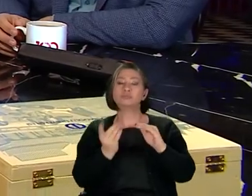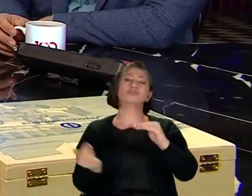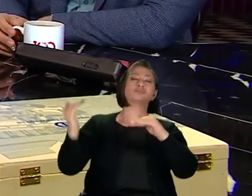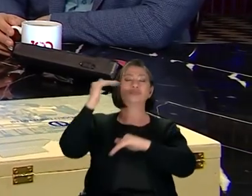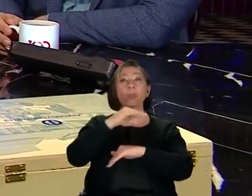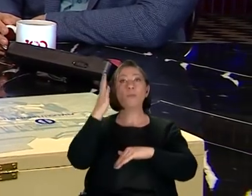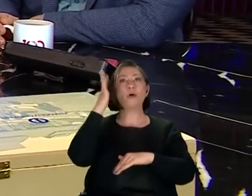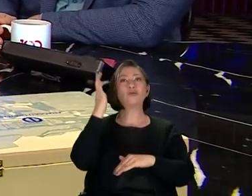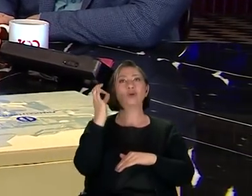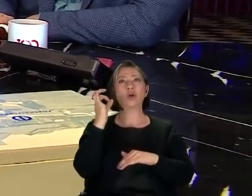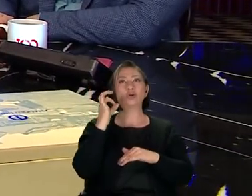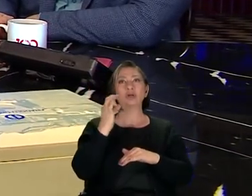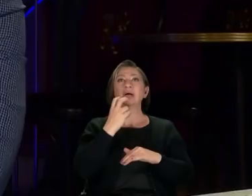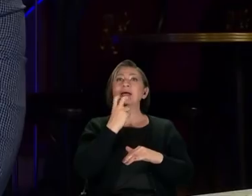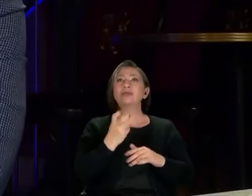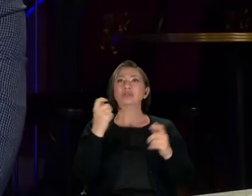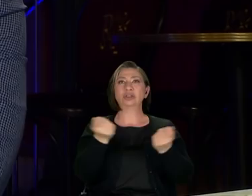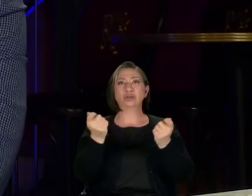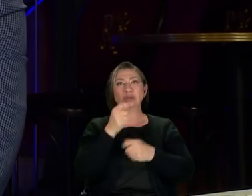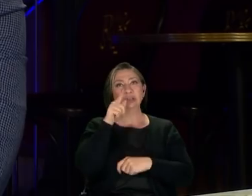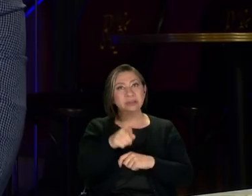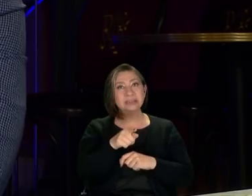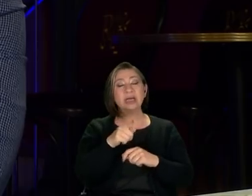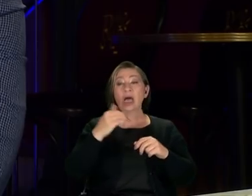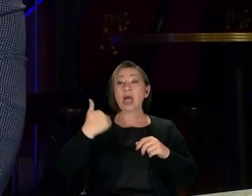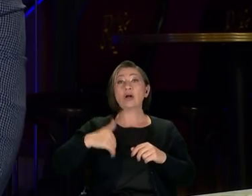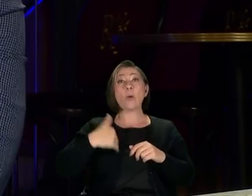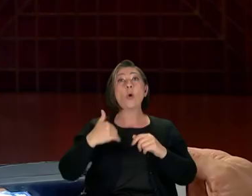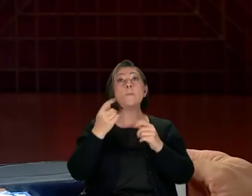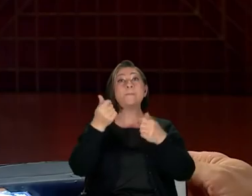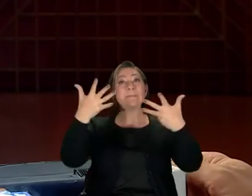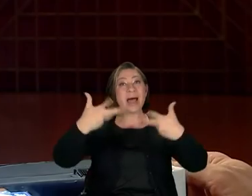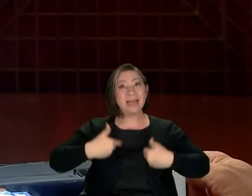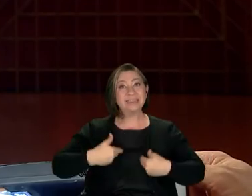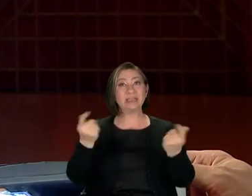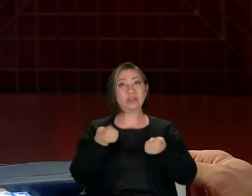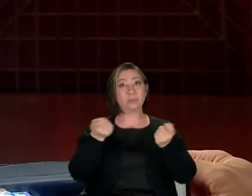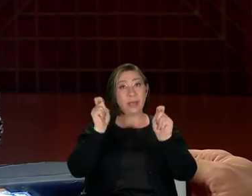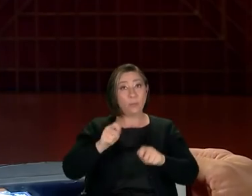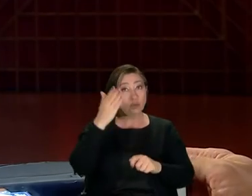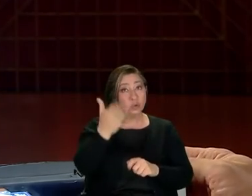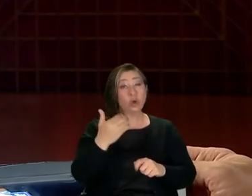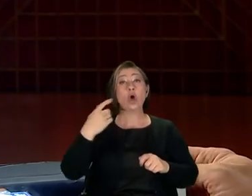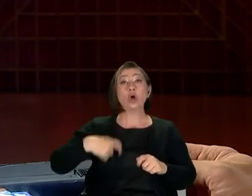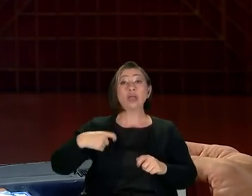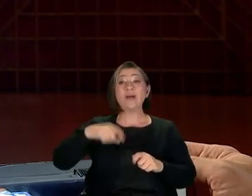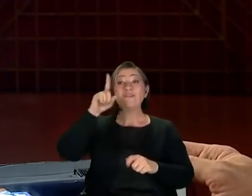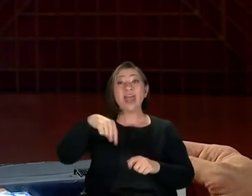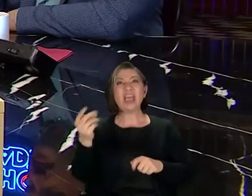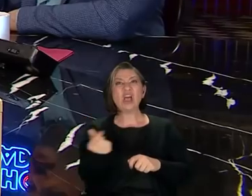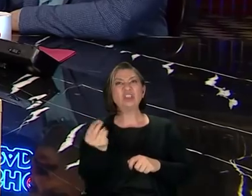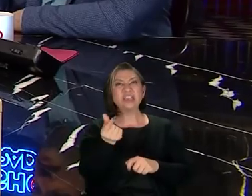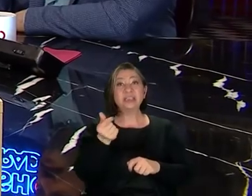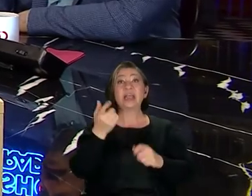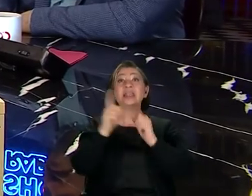doçentlik ve profesörlük kadrolarında bulunuyorsunuz. Kamu maliyesi alanında çalışmalar yapıyorsunuz. Özellikle vergi kaçakçılığı